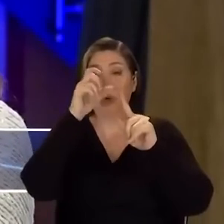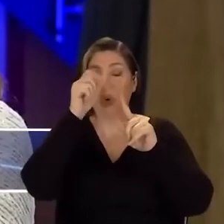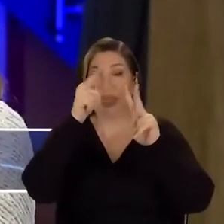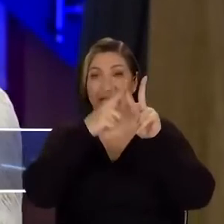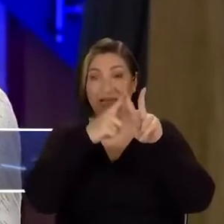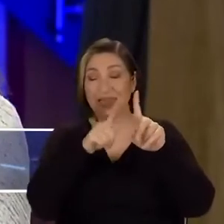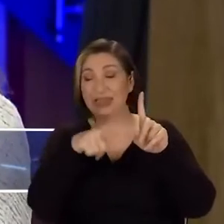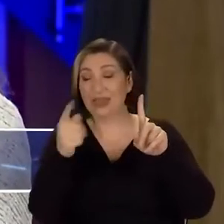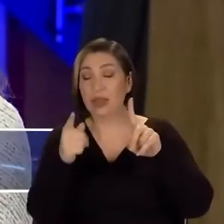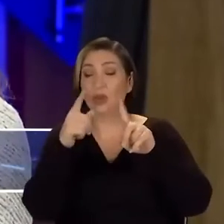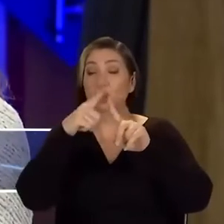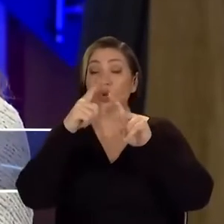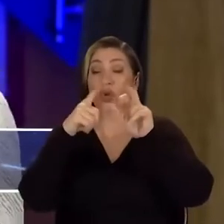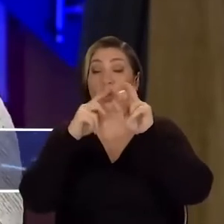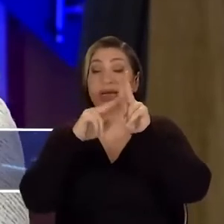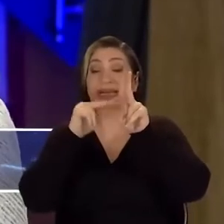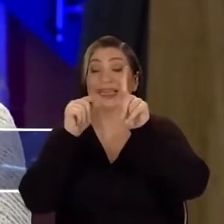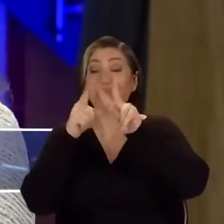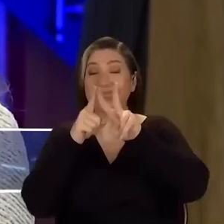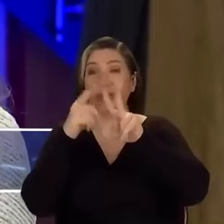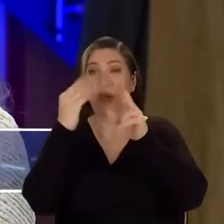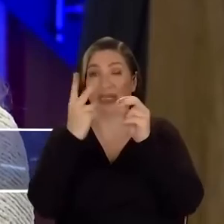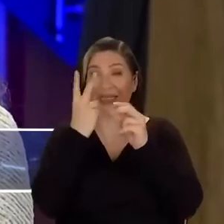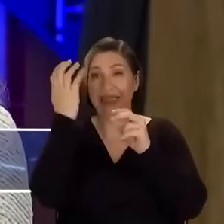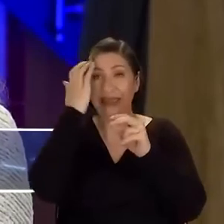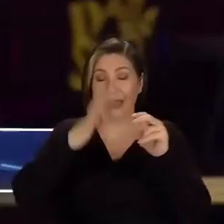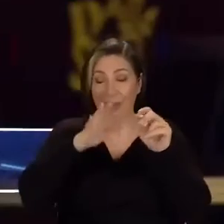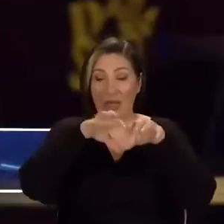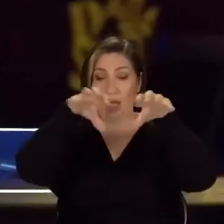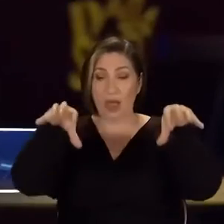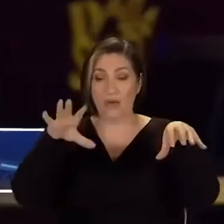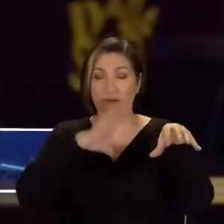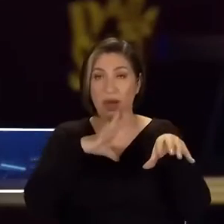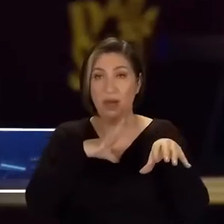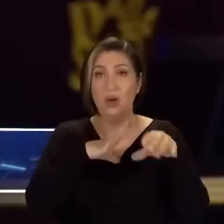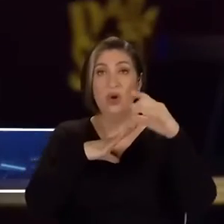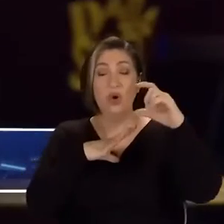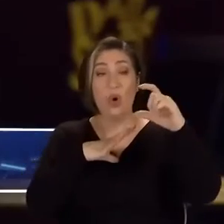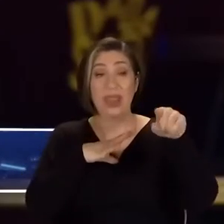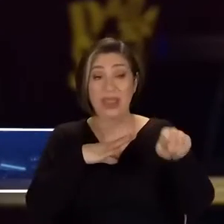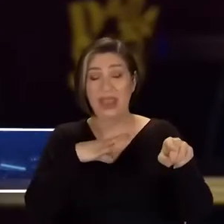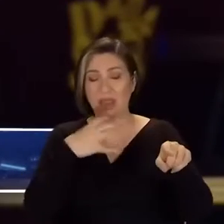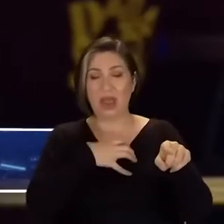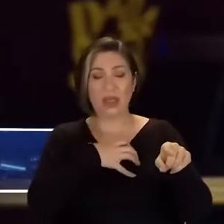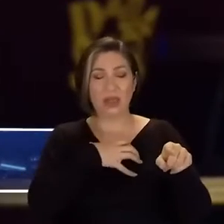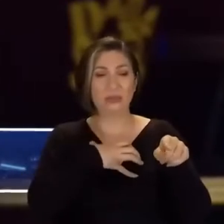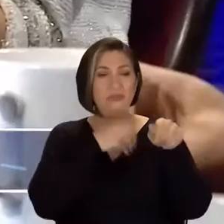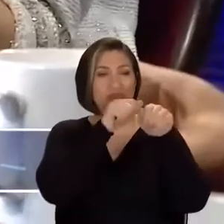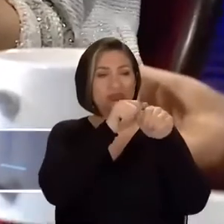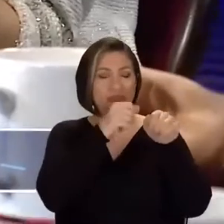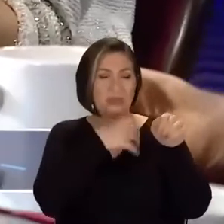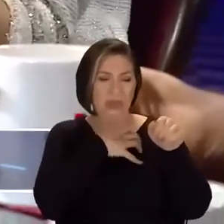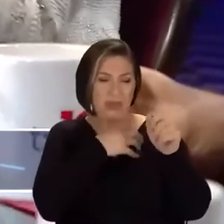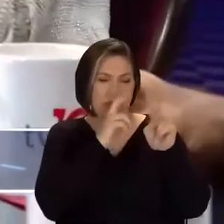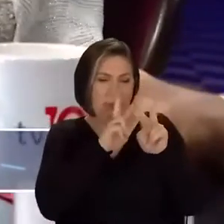token olarak temelde ikiye ayrılabiliyor şu ana kadar gördüklerimizle. Coinler kendi blockchain üzerinde üretilmiş